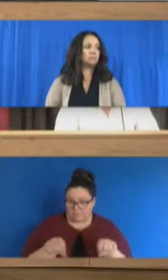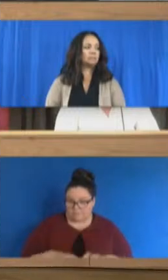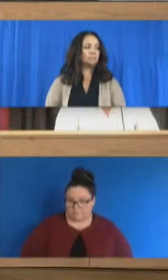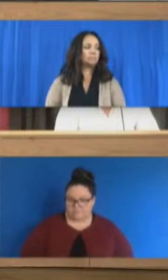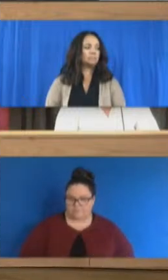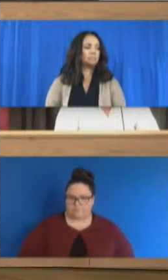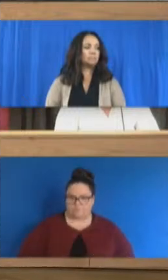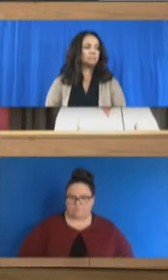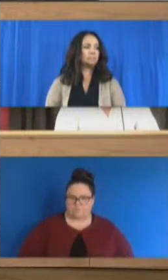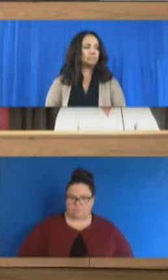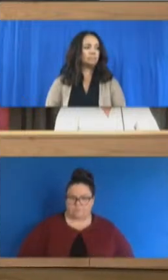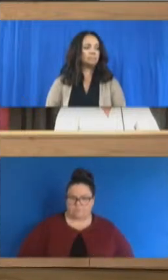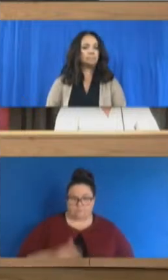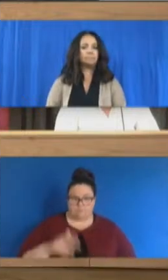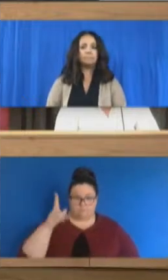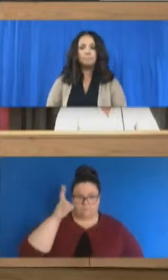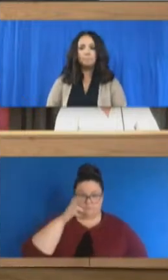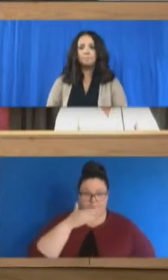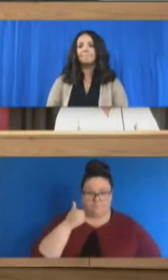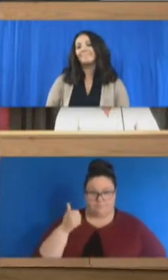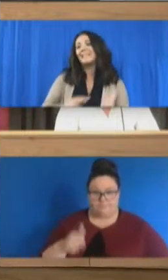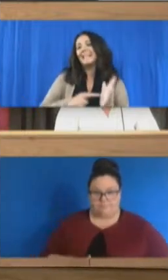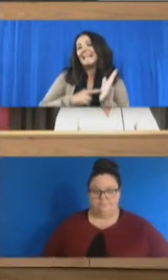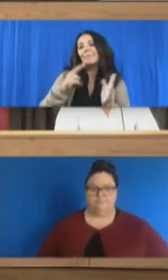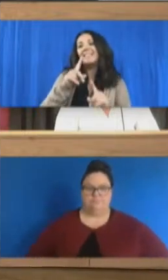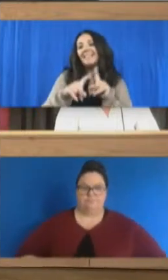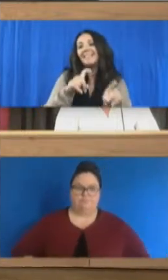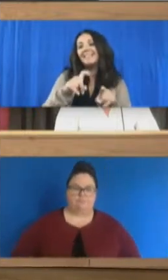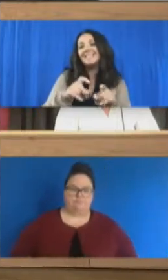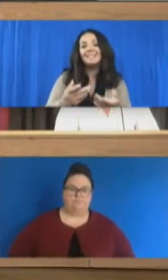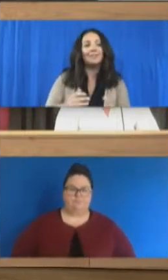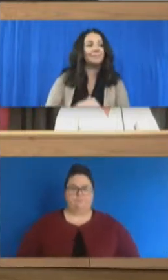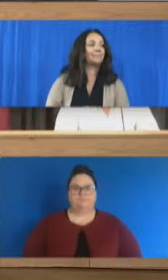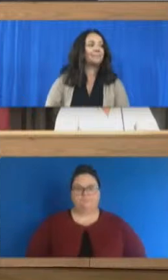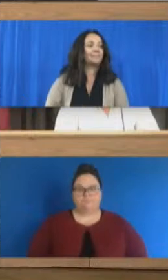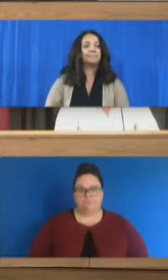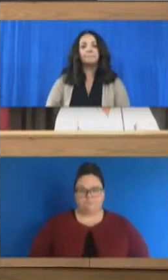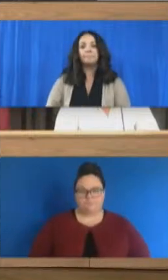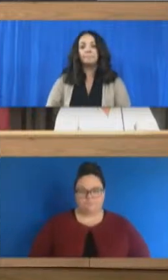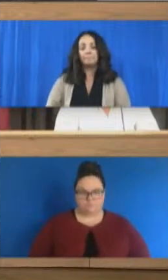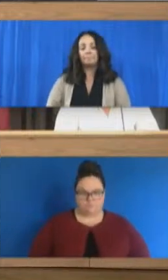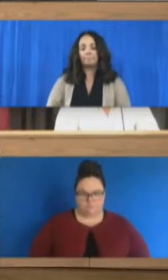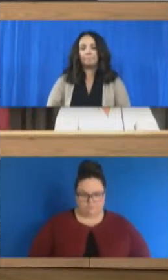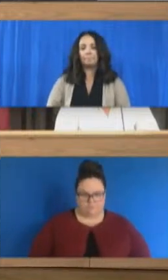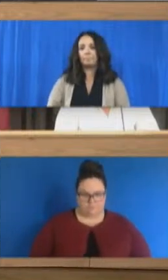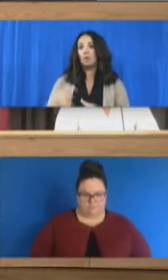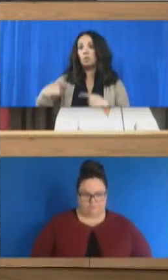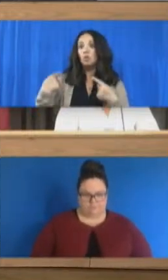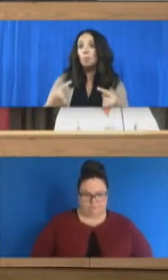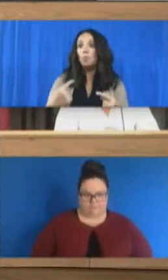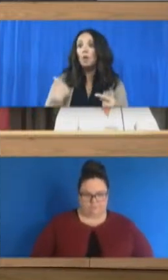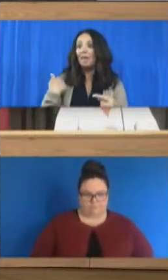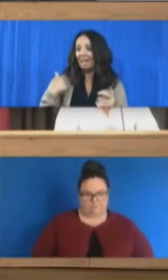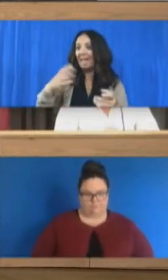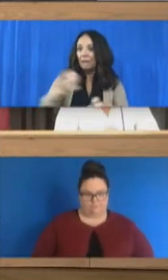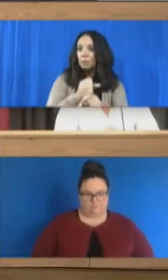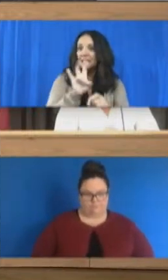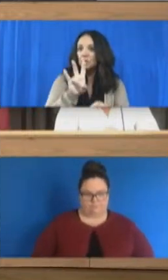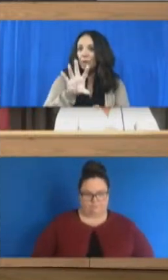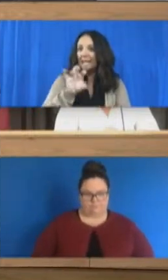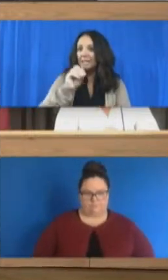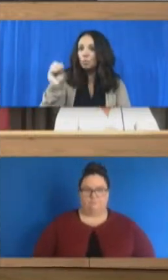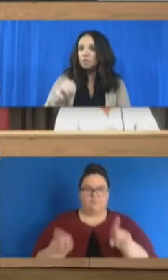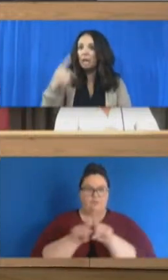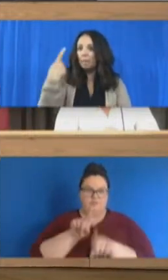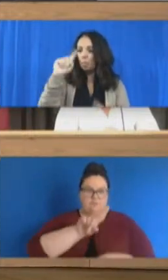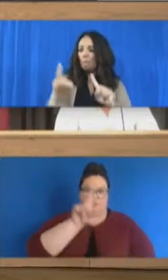Allô, Michel. Alors, je crois que cette semaine, il y a une journée qu'on a vacciné plus que 14 000 personnes